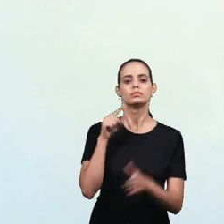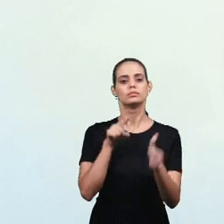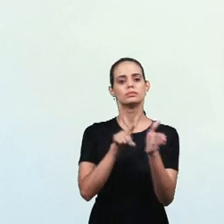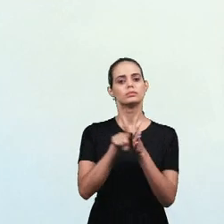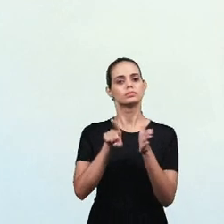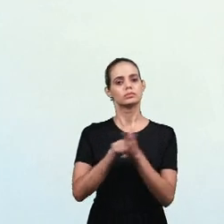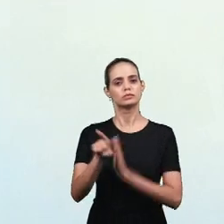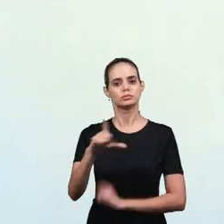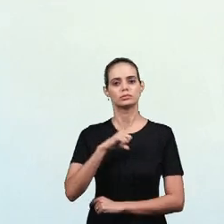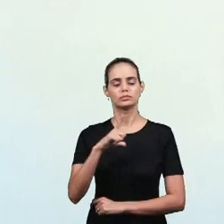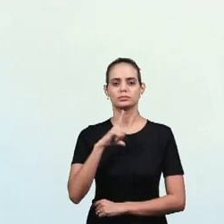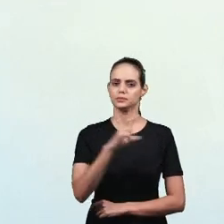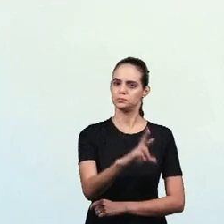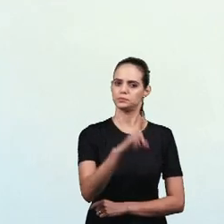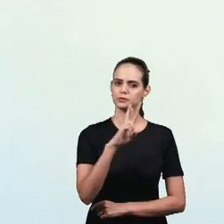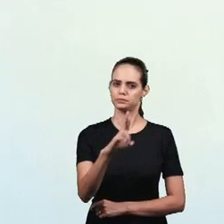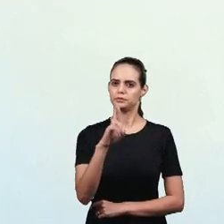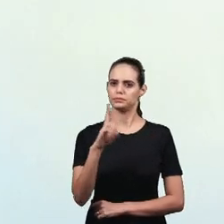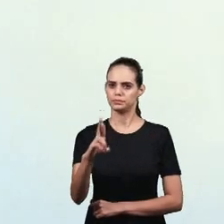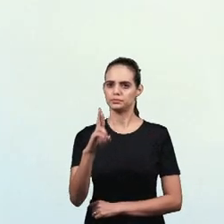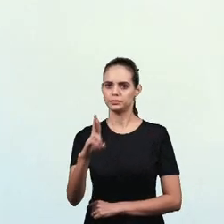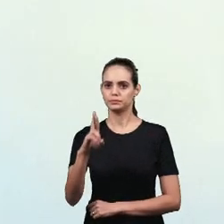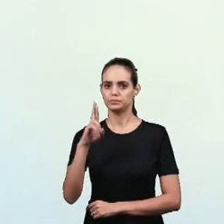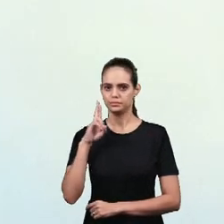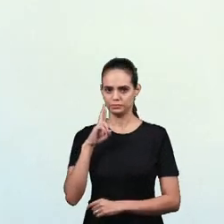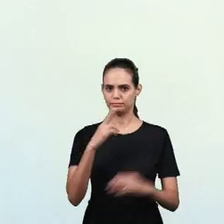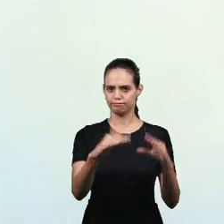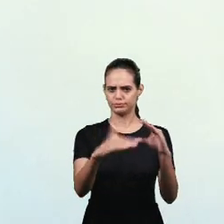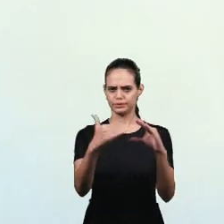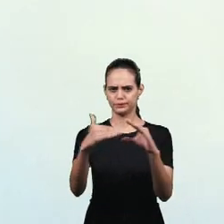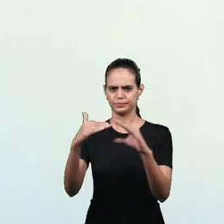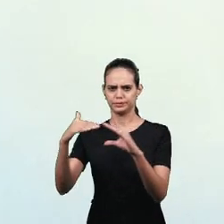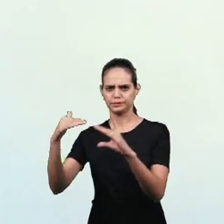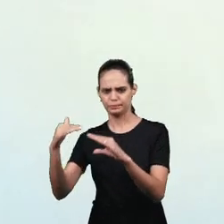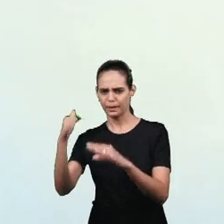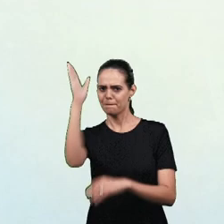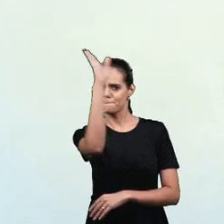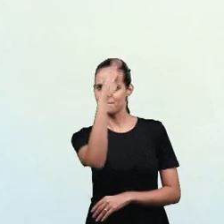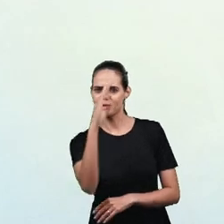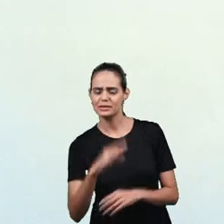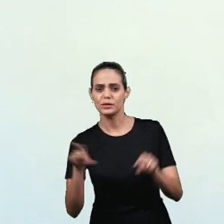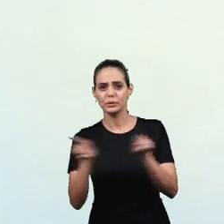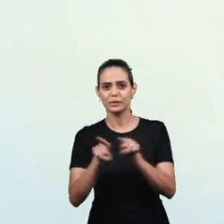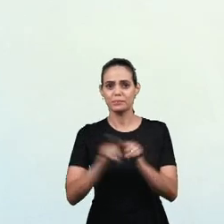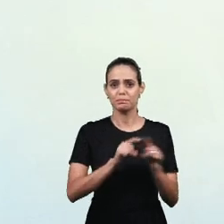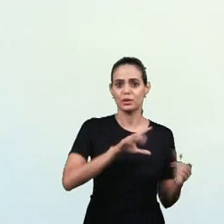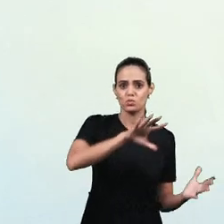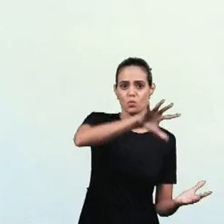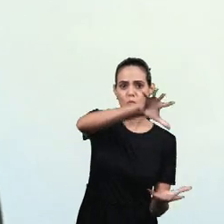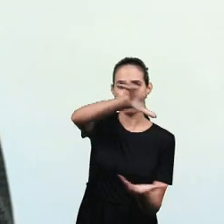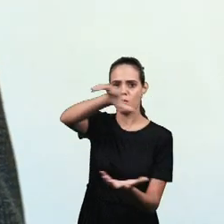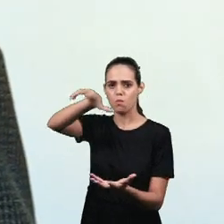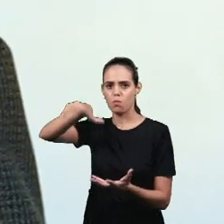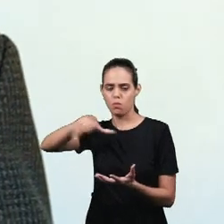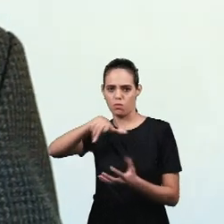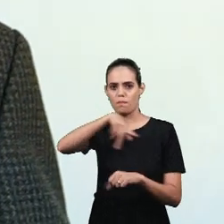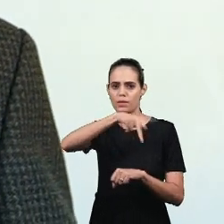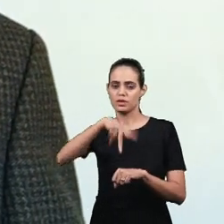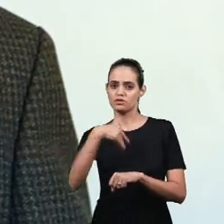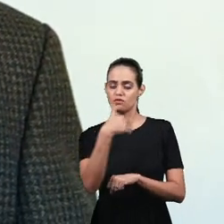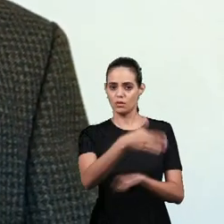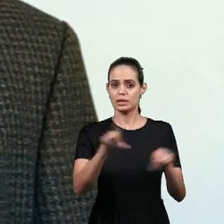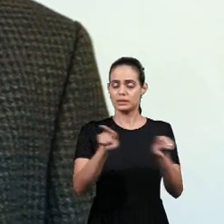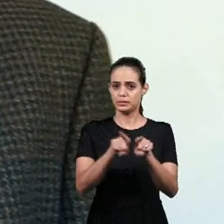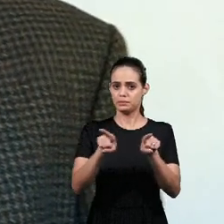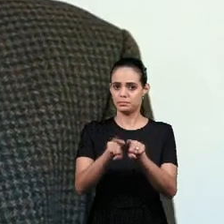nous a envoyé de plusieurs endroits au Brésil, de l'étranger, y compris des contributions aussi en vidéo. Plus de 100 vidéos nous ont